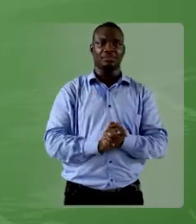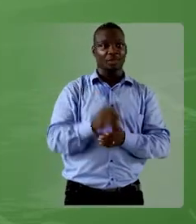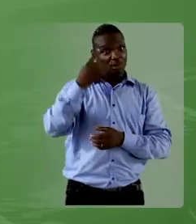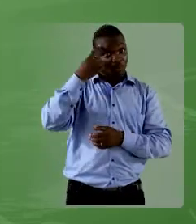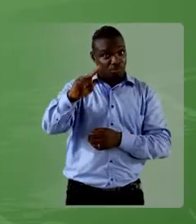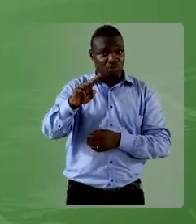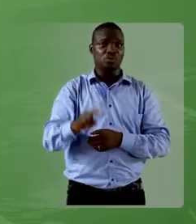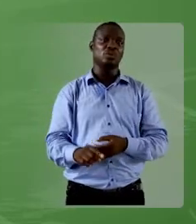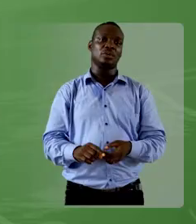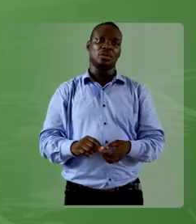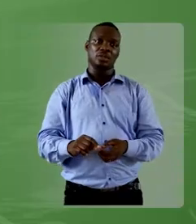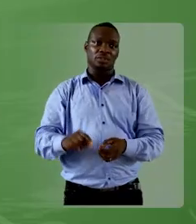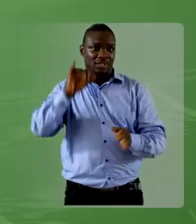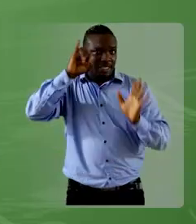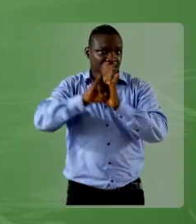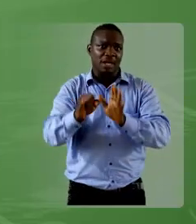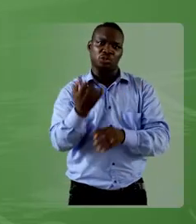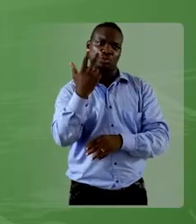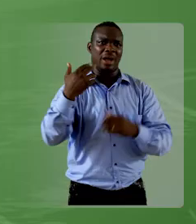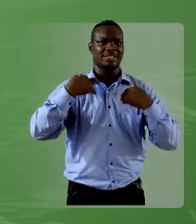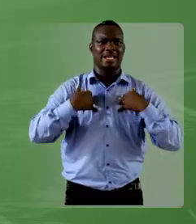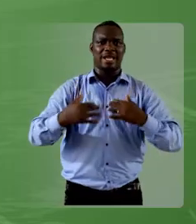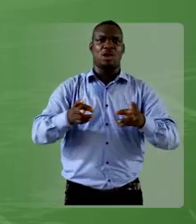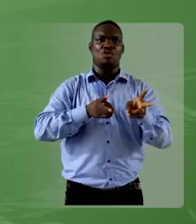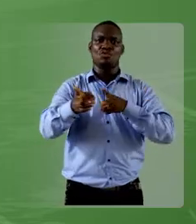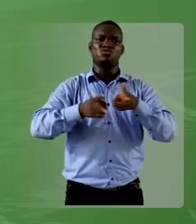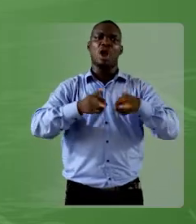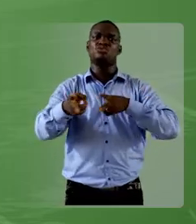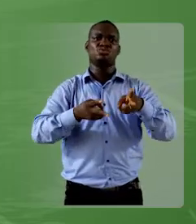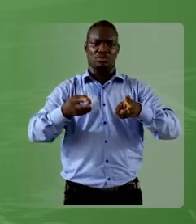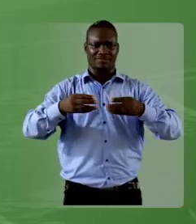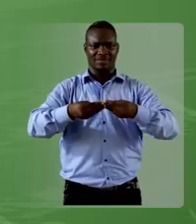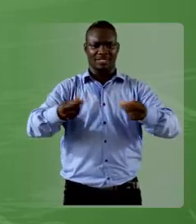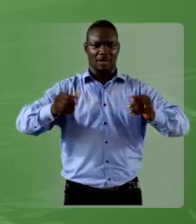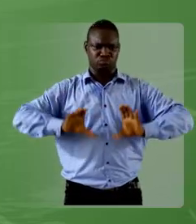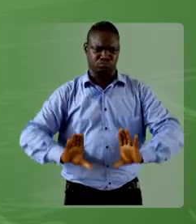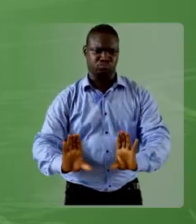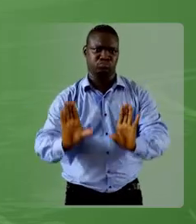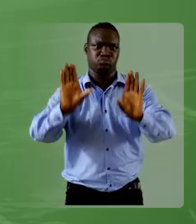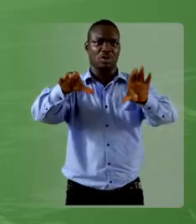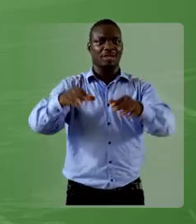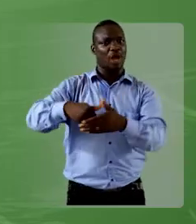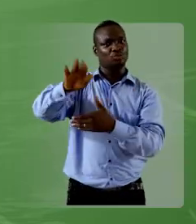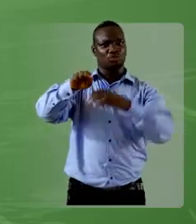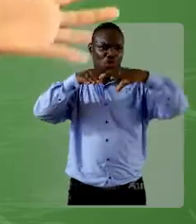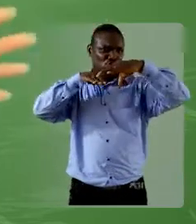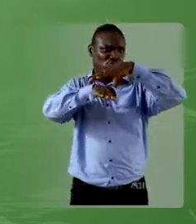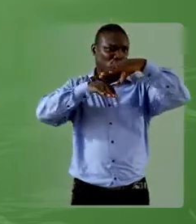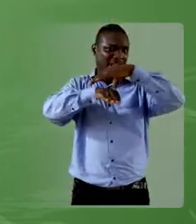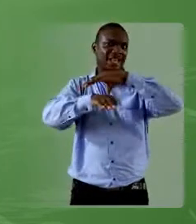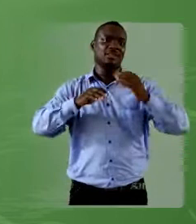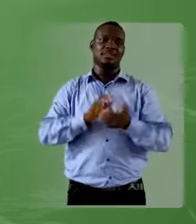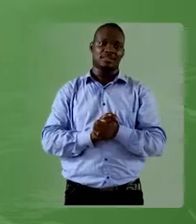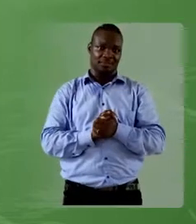3, on observe un engin sortant d'un tunnel. OK. Passons